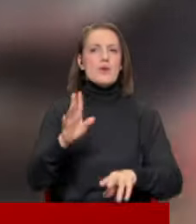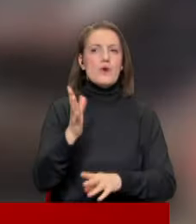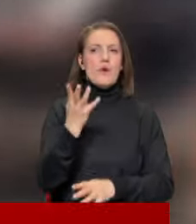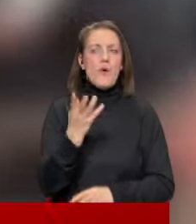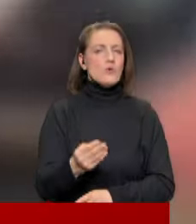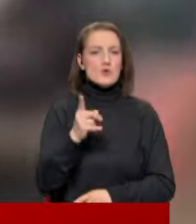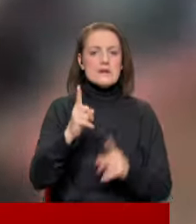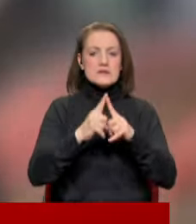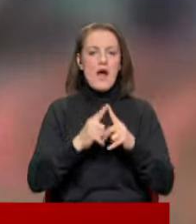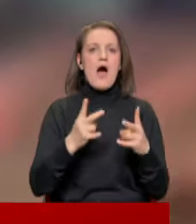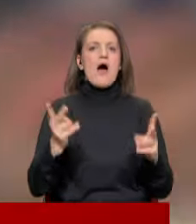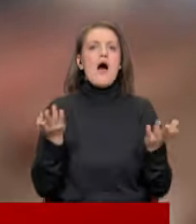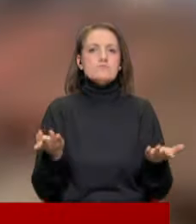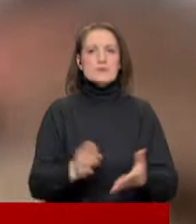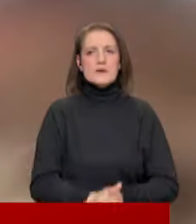sayı